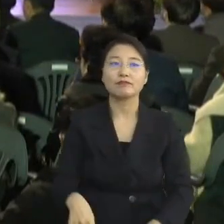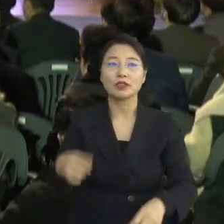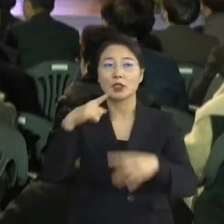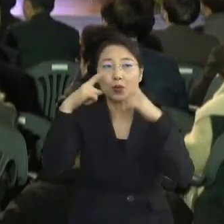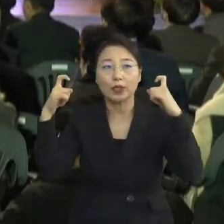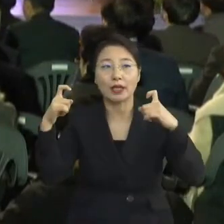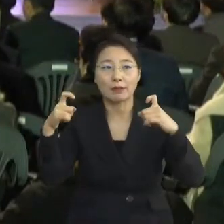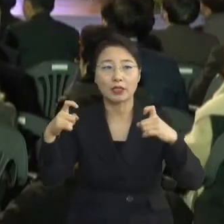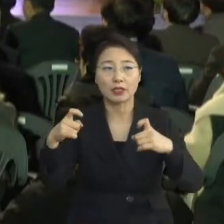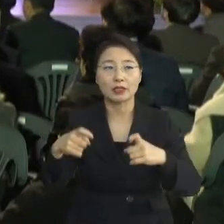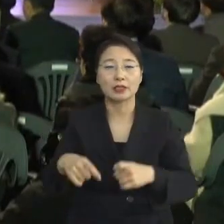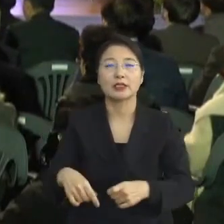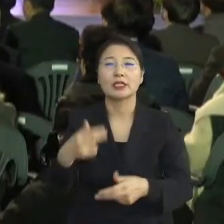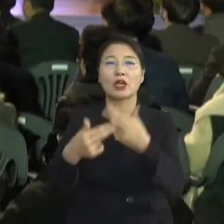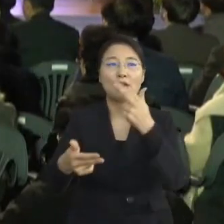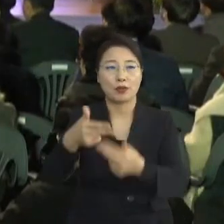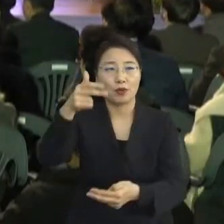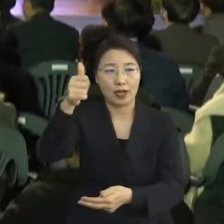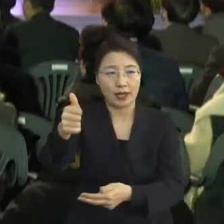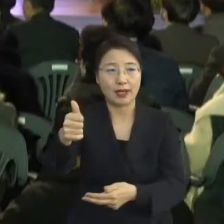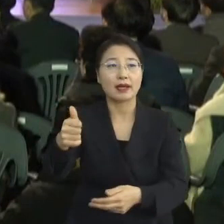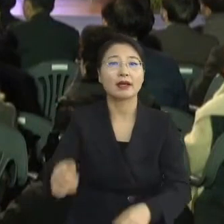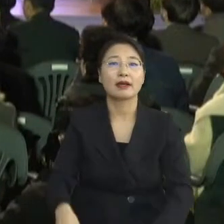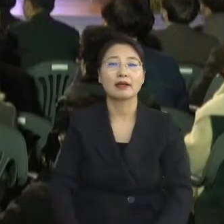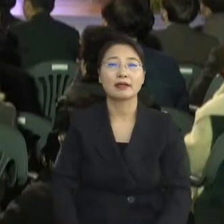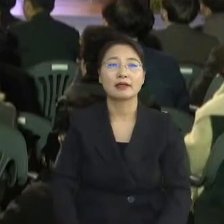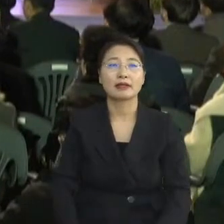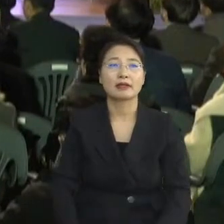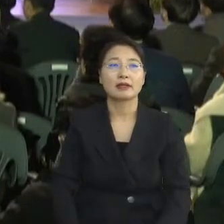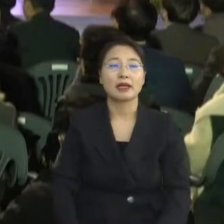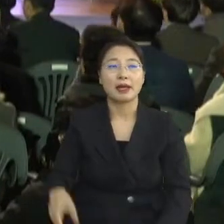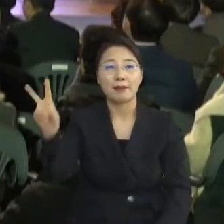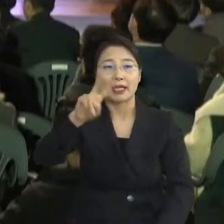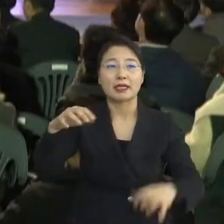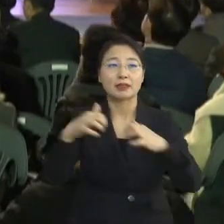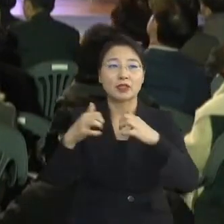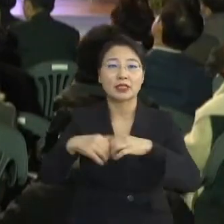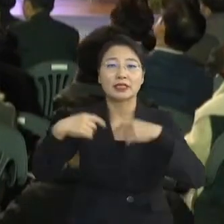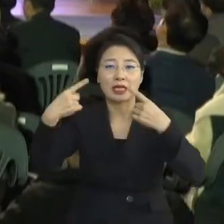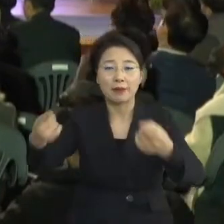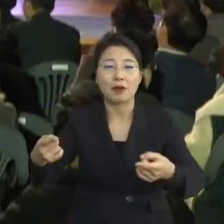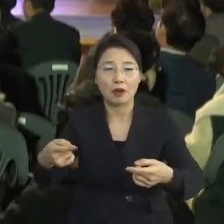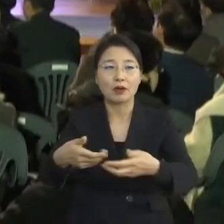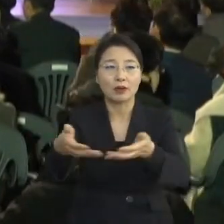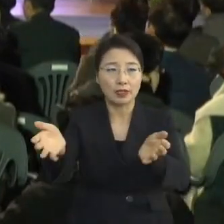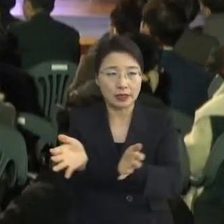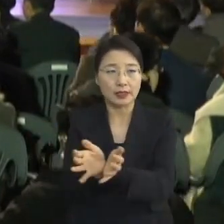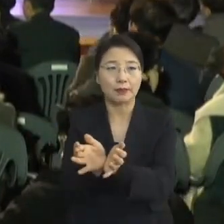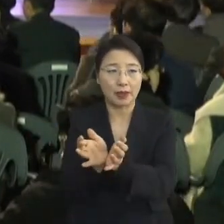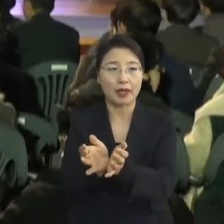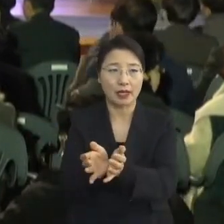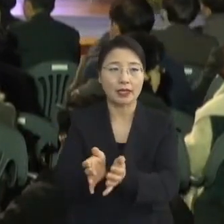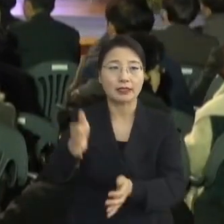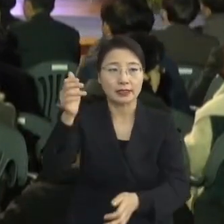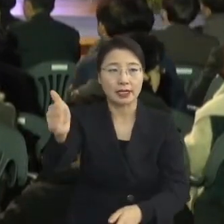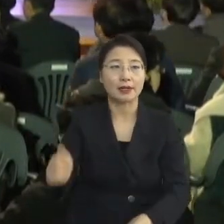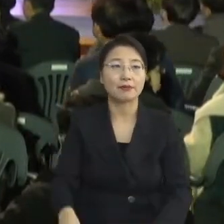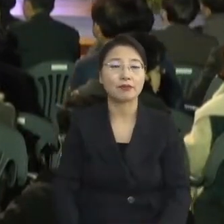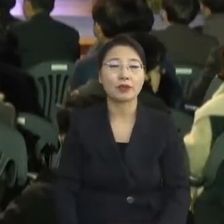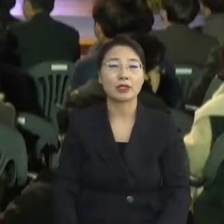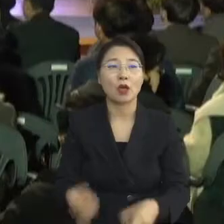동대문구 보훈단체장협의회 및 월남전 참전자회 동대문구지회 구병문 회장님,